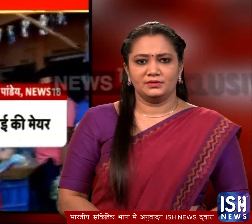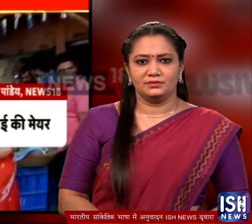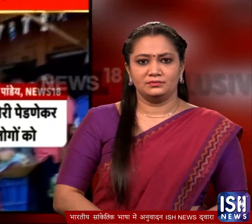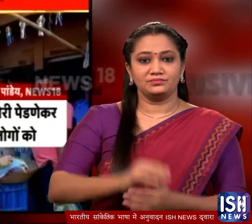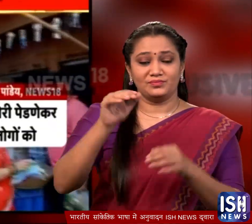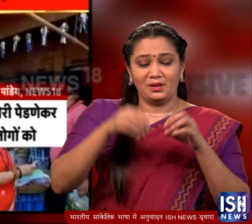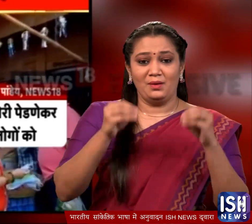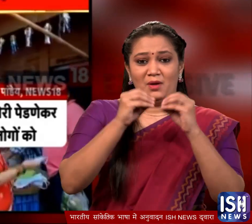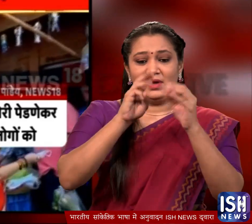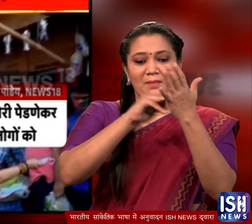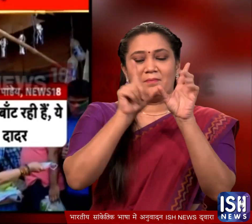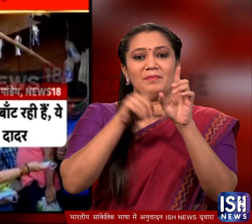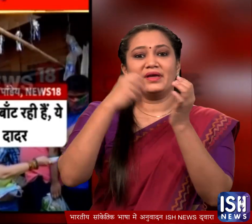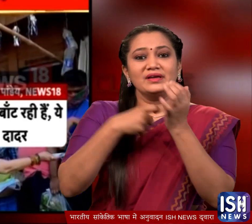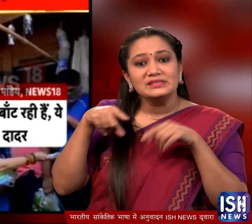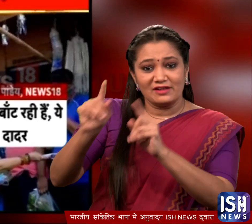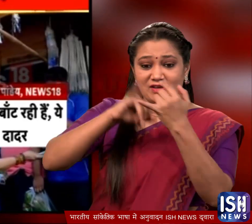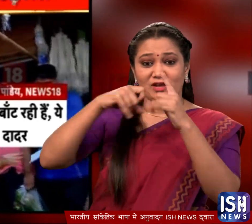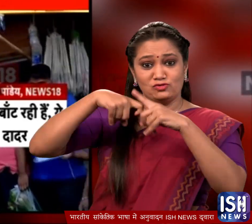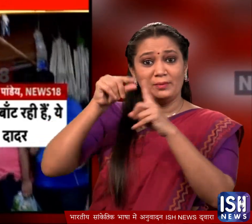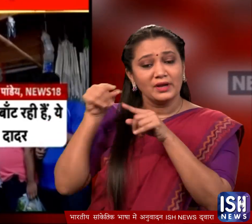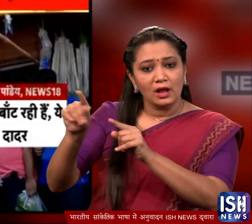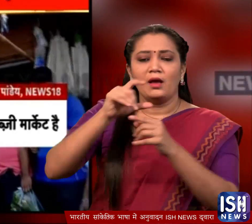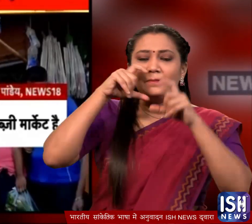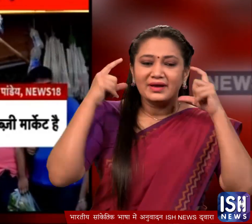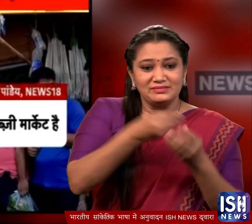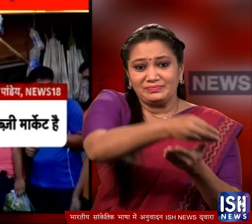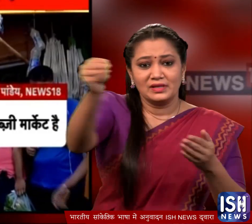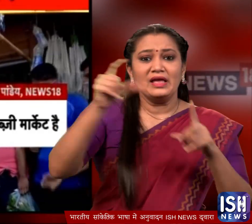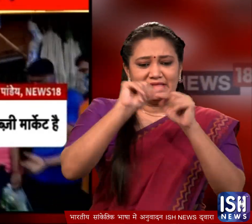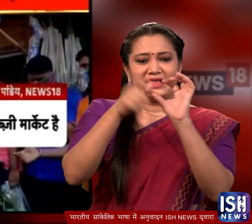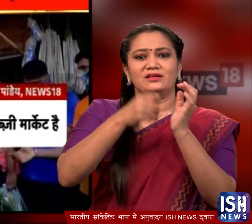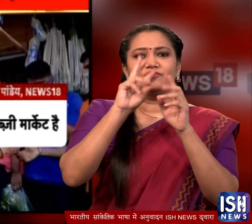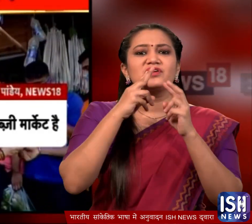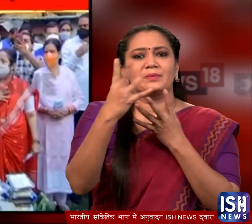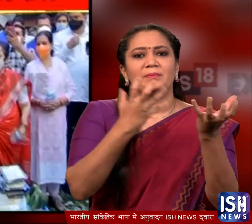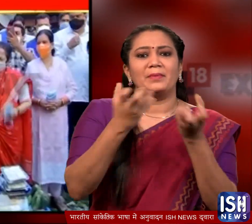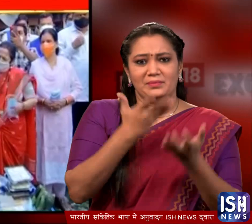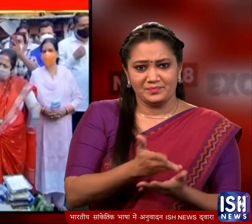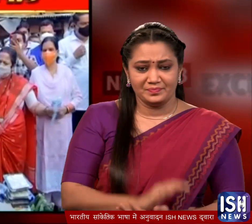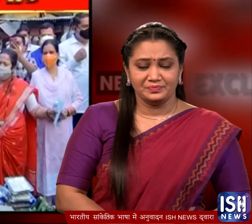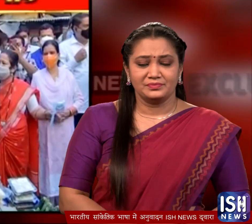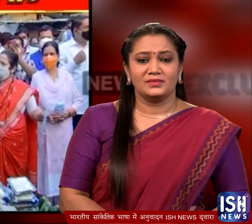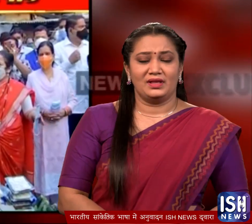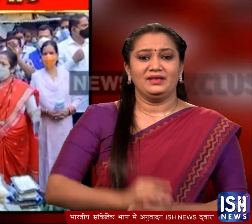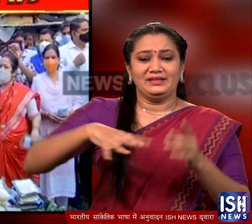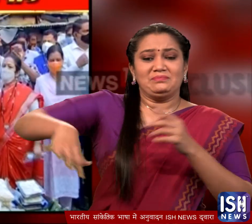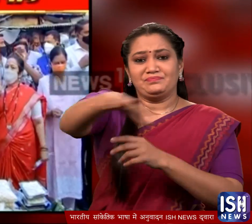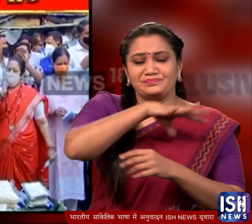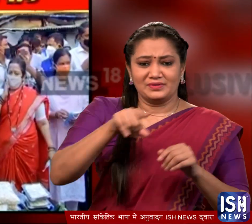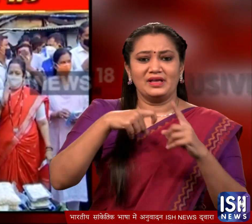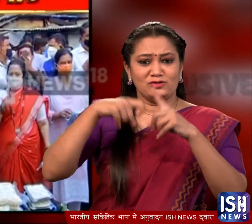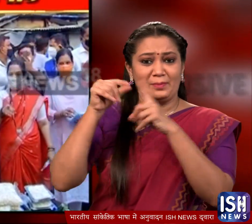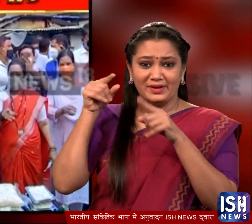मुंबई की मेयर किशोरी पेडनेकर लोगों को मास्क बांट रही हैं। ये दादर का सब्जी मार्केट है। दादर इलाके की सब्जी मंडी